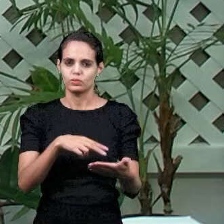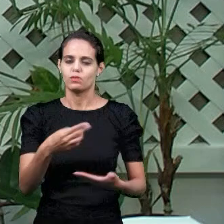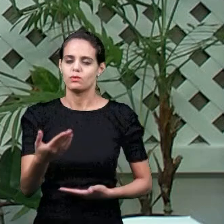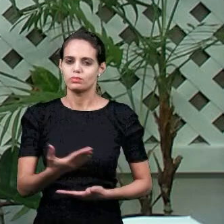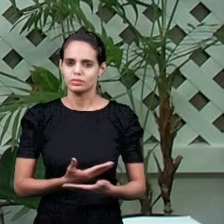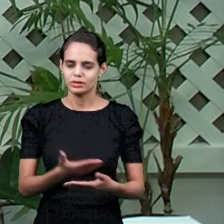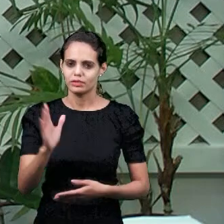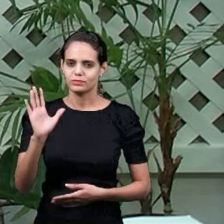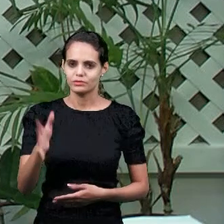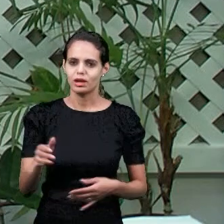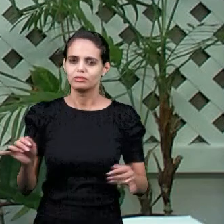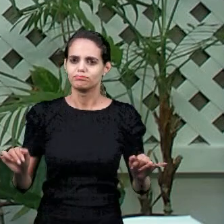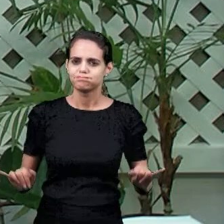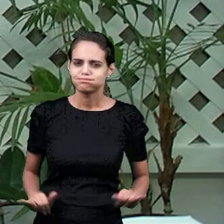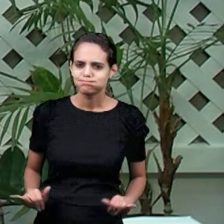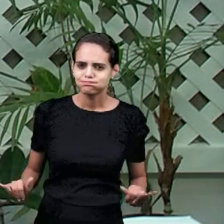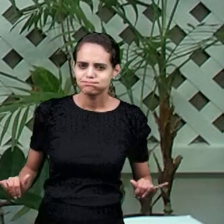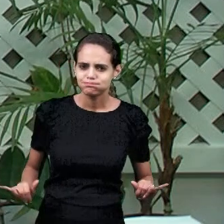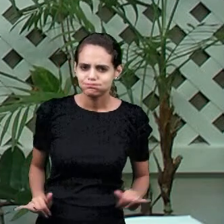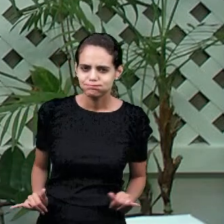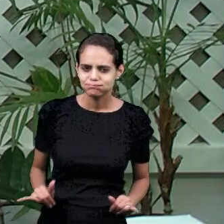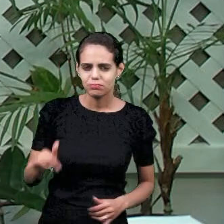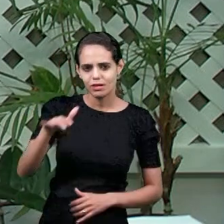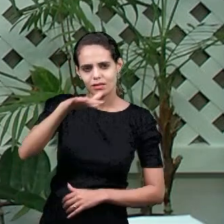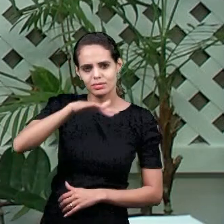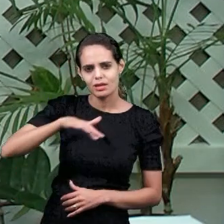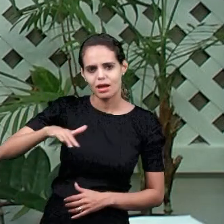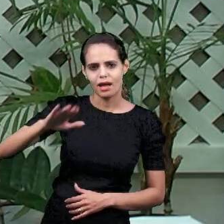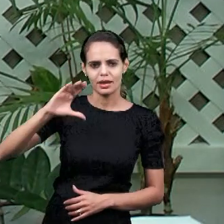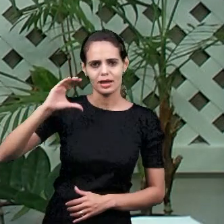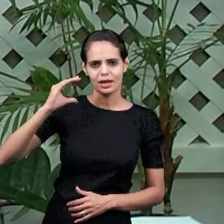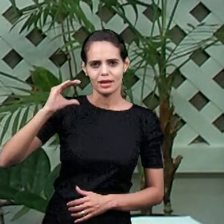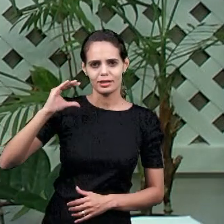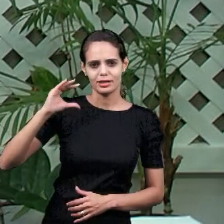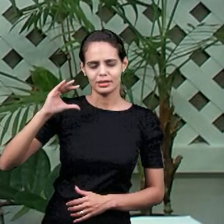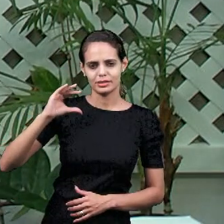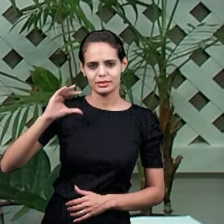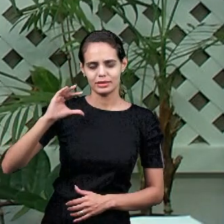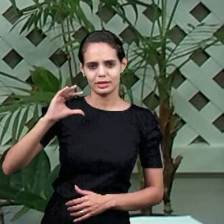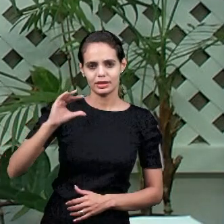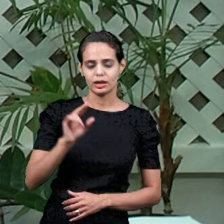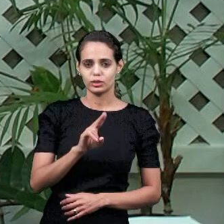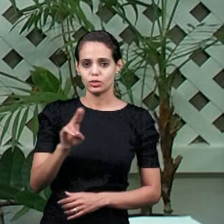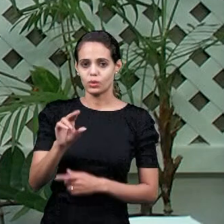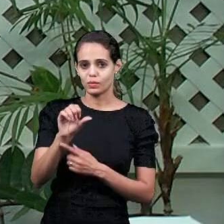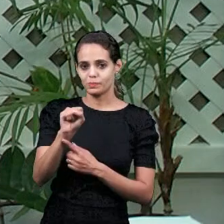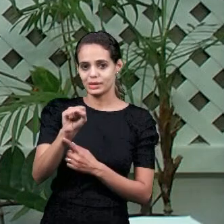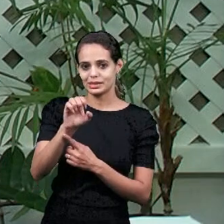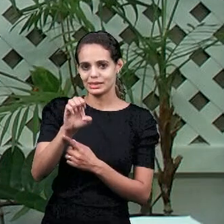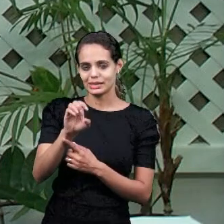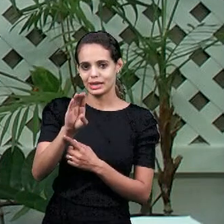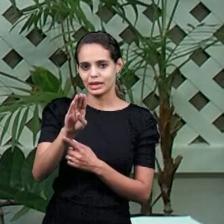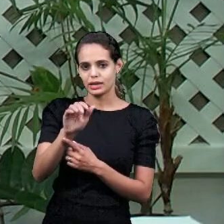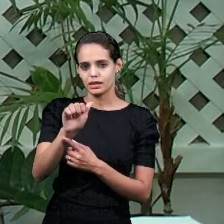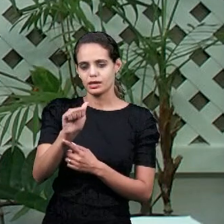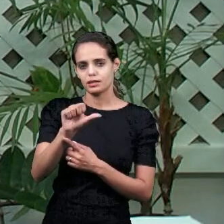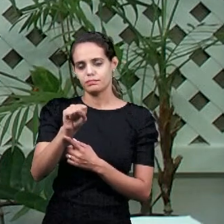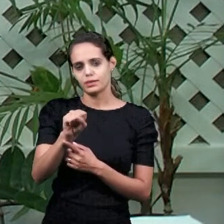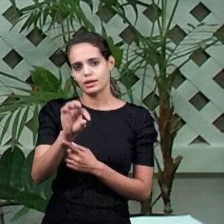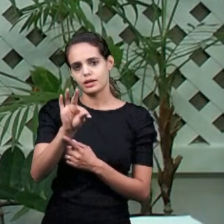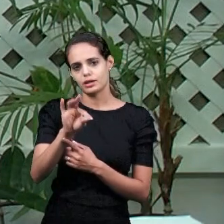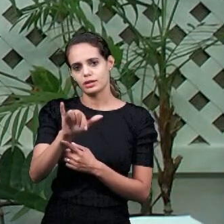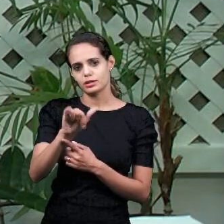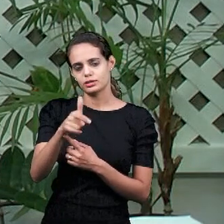frère de la région de Cariacica, bien-aimé, Sébastien Loyola Ribeiro. Ce frère, il a